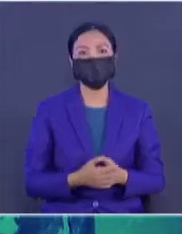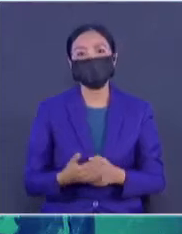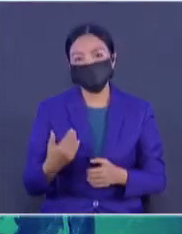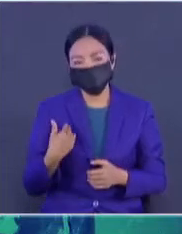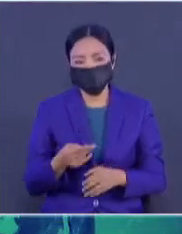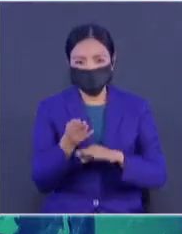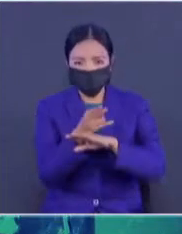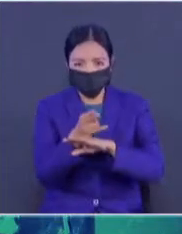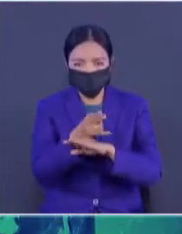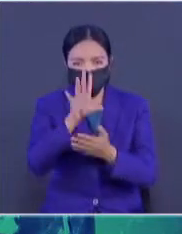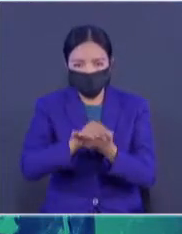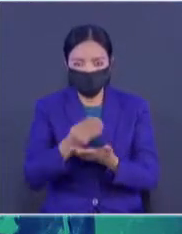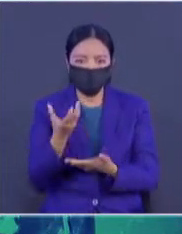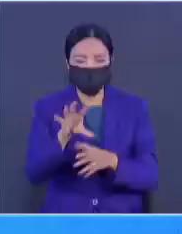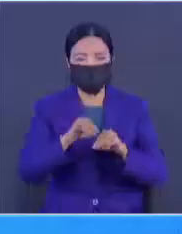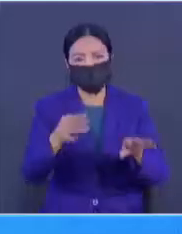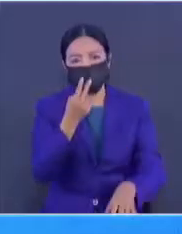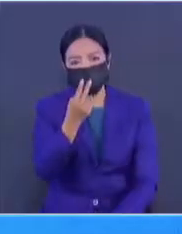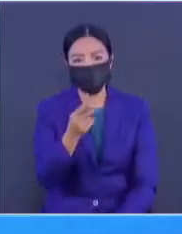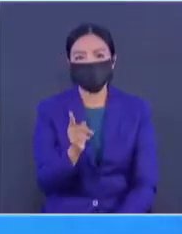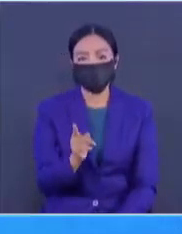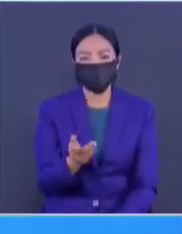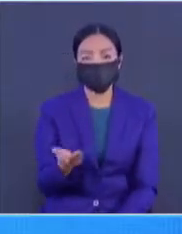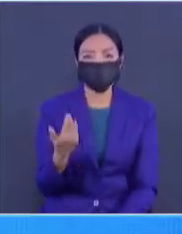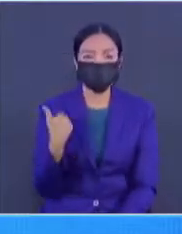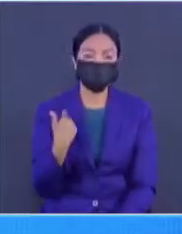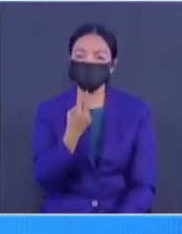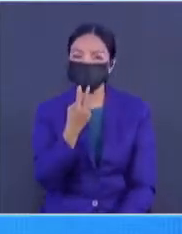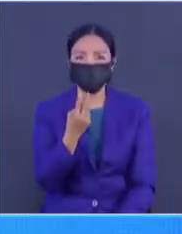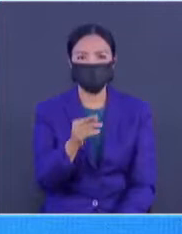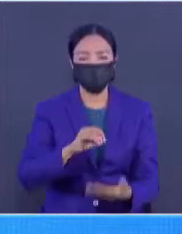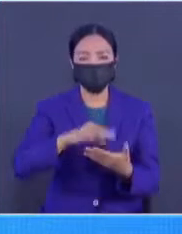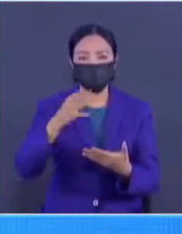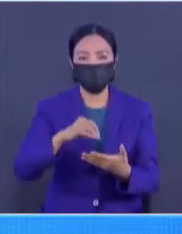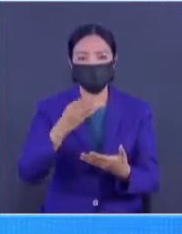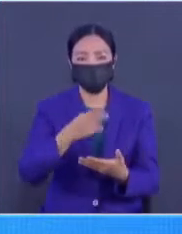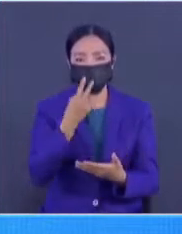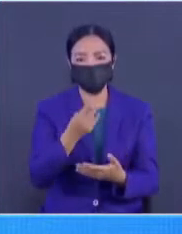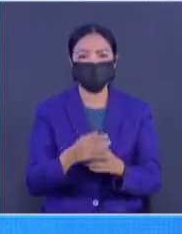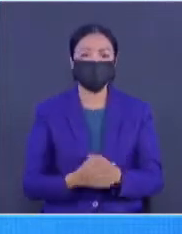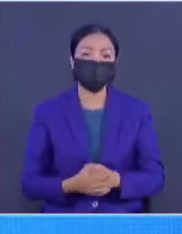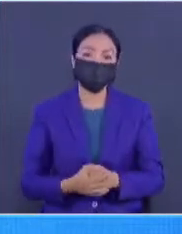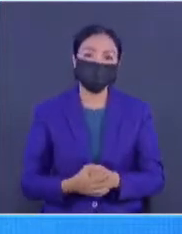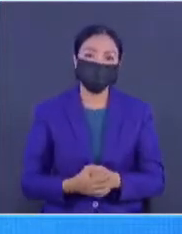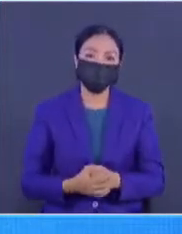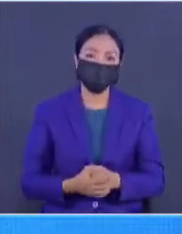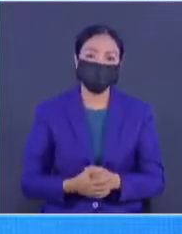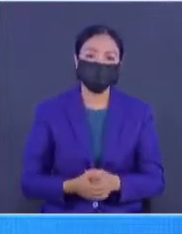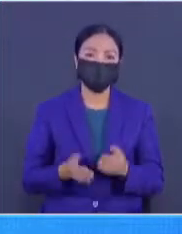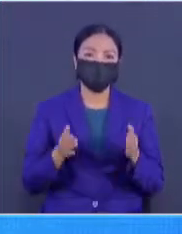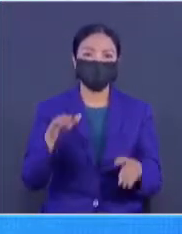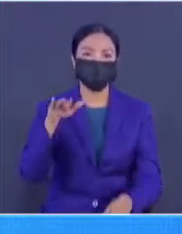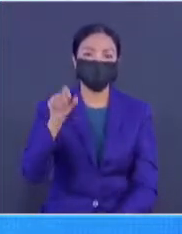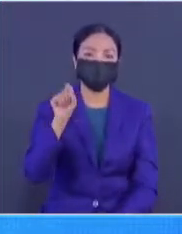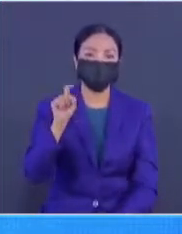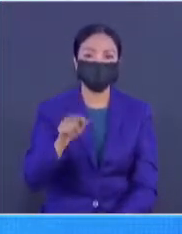เรามีคลิปวิดีโอหนึ่งที่อยากจะให้ดูจริงๆเขาบอกว่าตอนนี้เนี่ยในโลกออนไลน์ก็ดูกันเยอะเลยนะคะเป็นมิติใหม่ของการใช้ทางด่วนค่ะเจ้